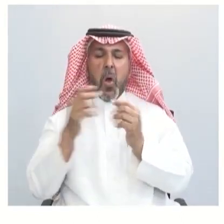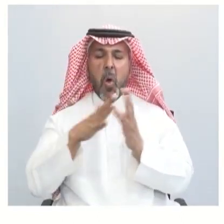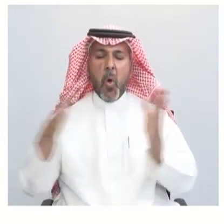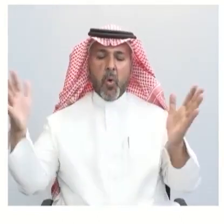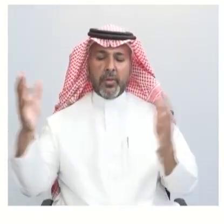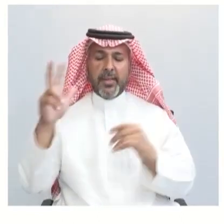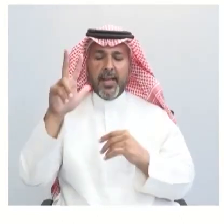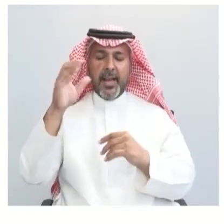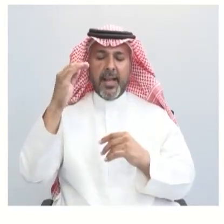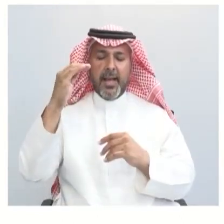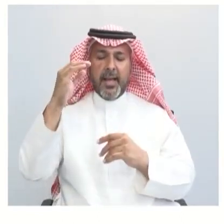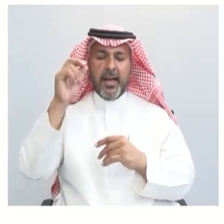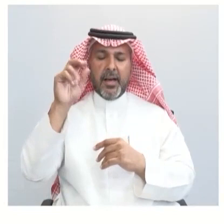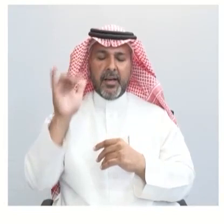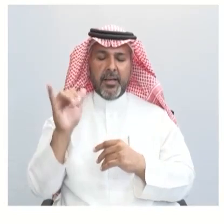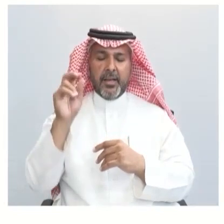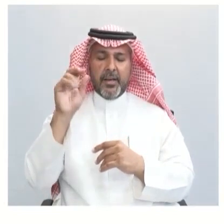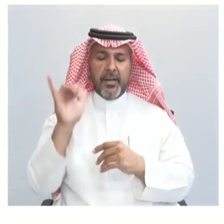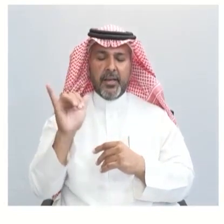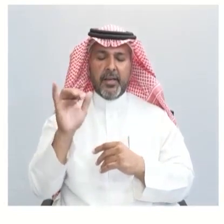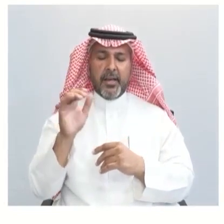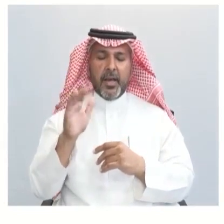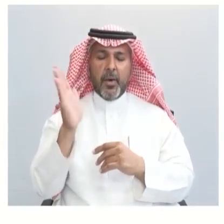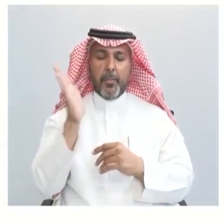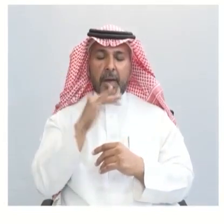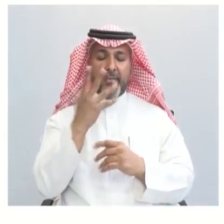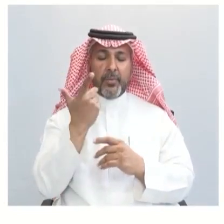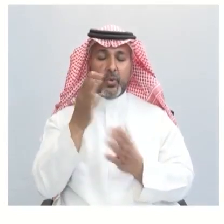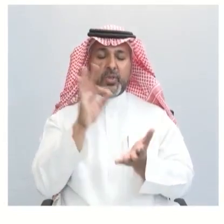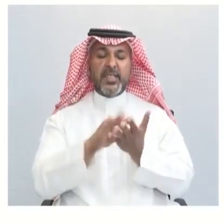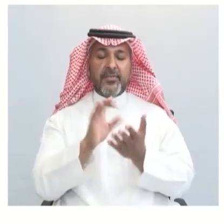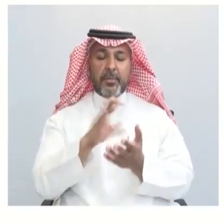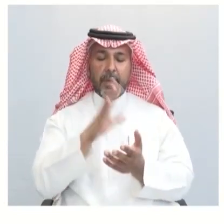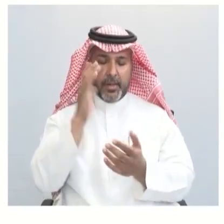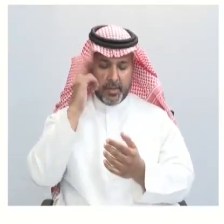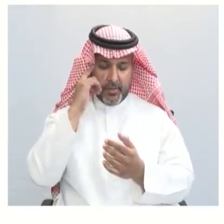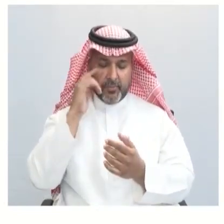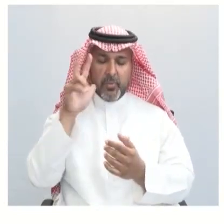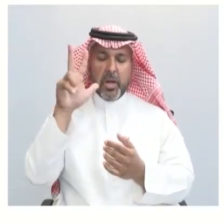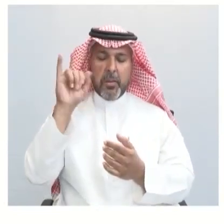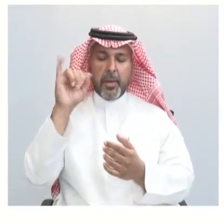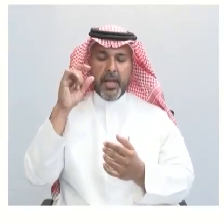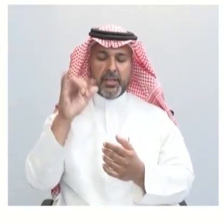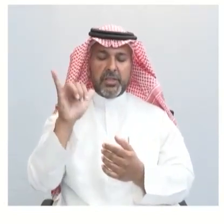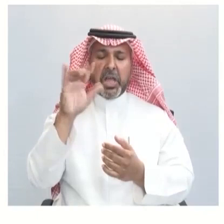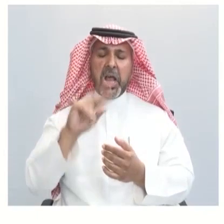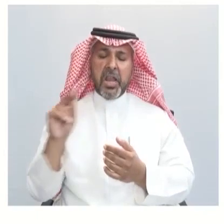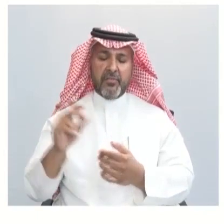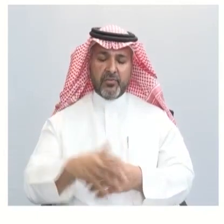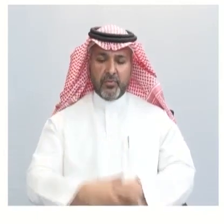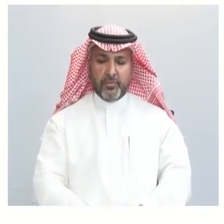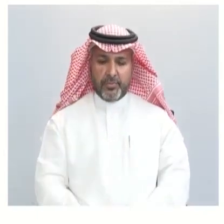الحقيقيه ما عدا الصفر والمدى نفس الشيء طبعا المجال والمدى